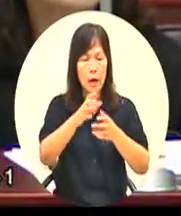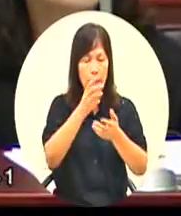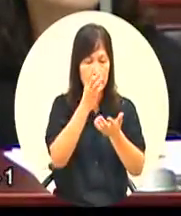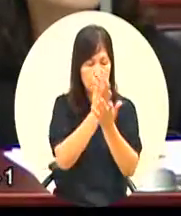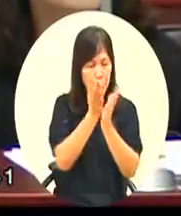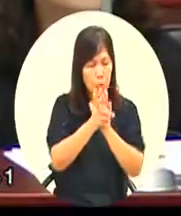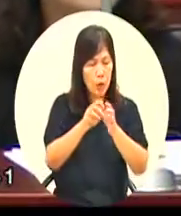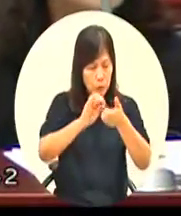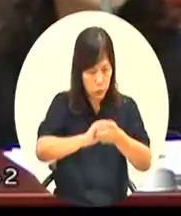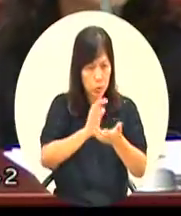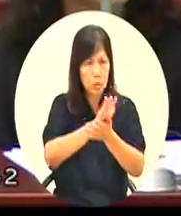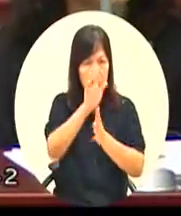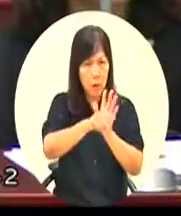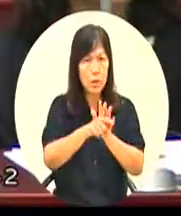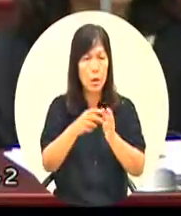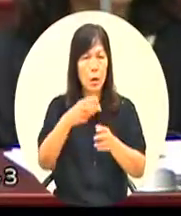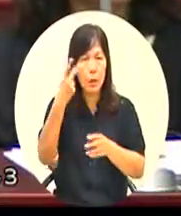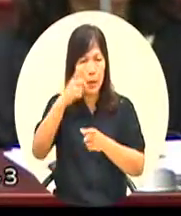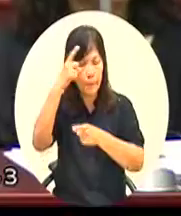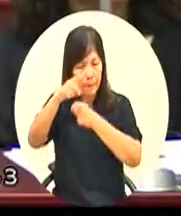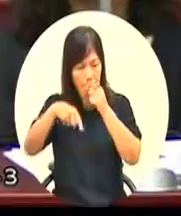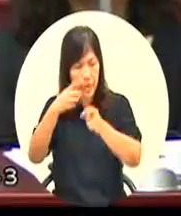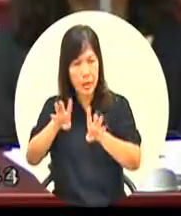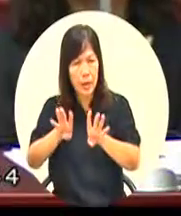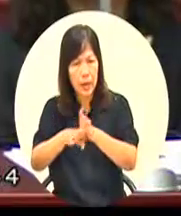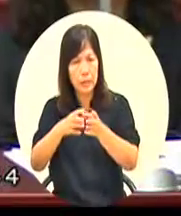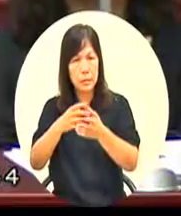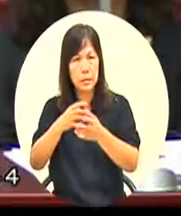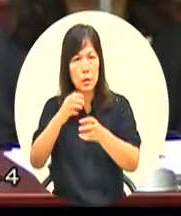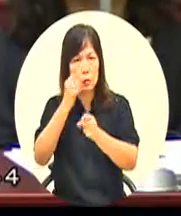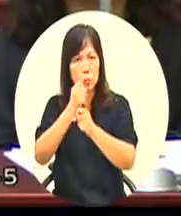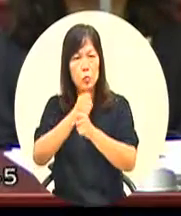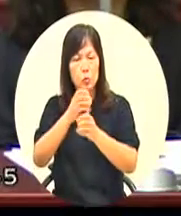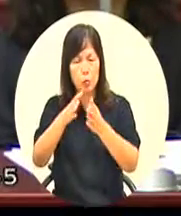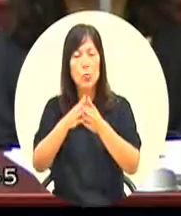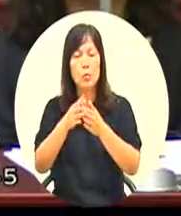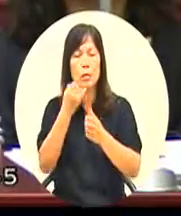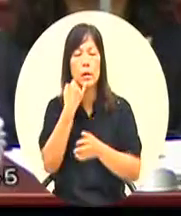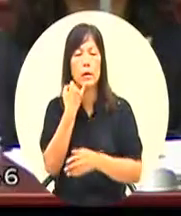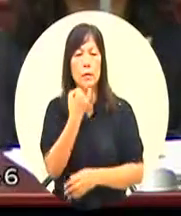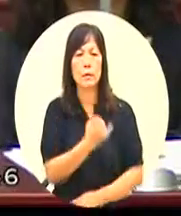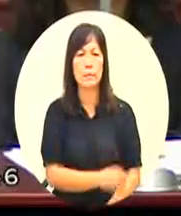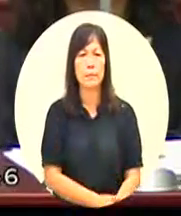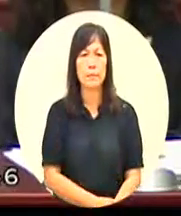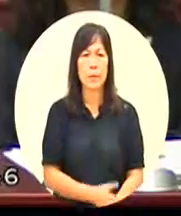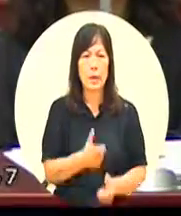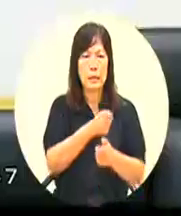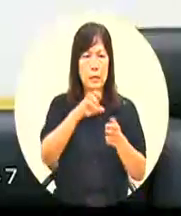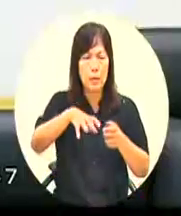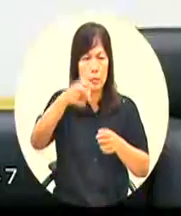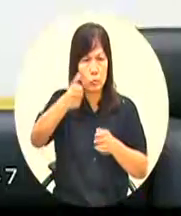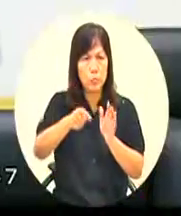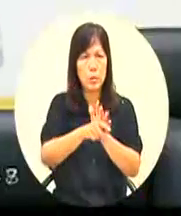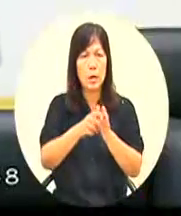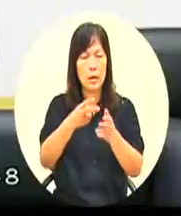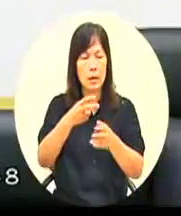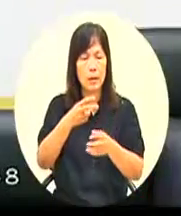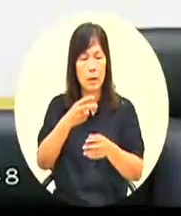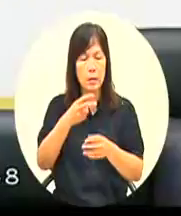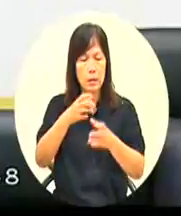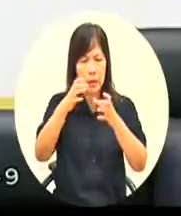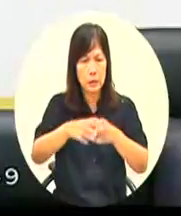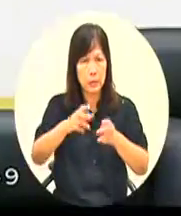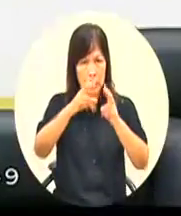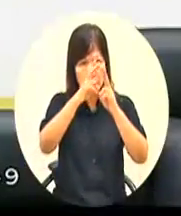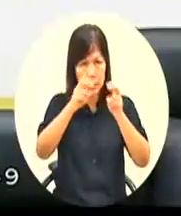之后，明年可以来逐年的来开始进行。 谢谢局长，局长你请坐。那其实建成计